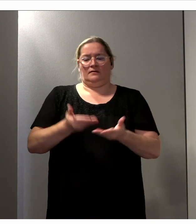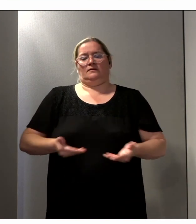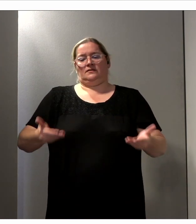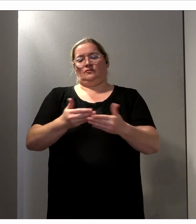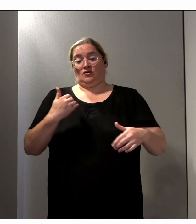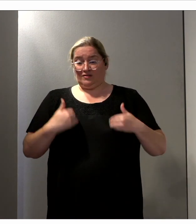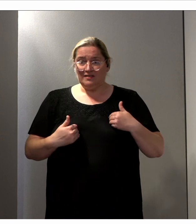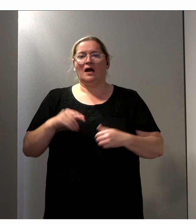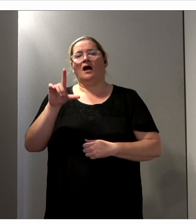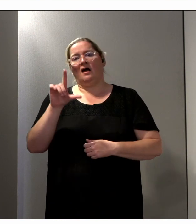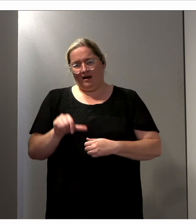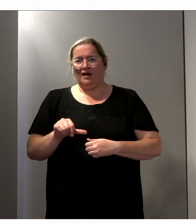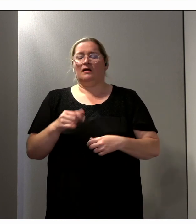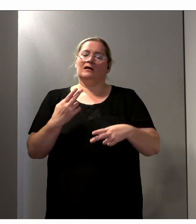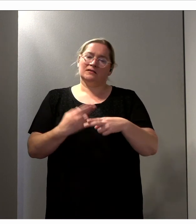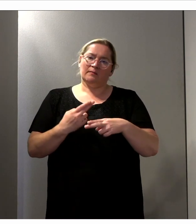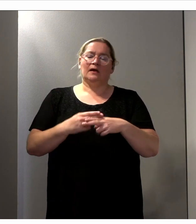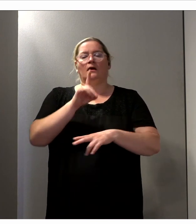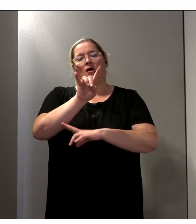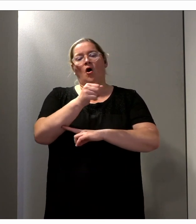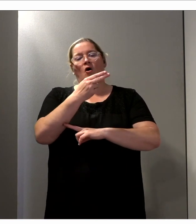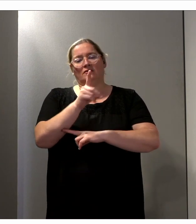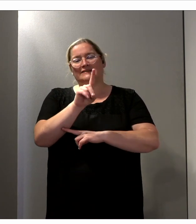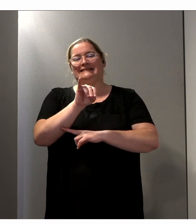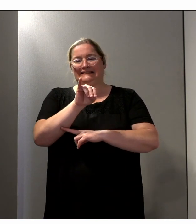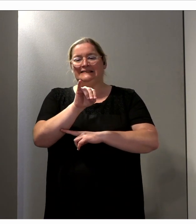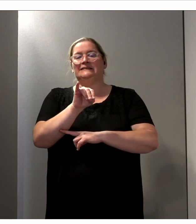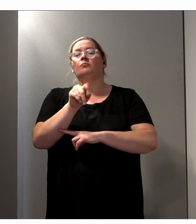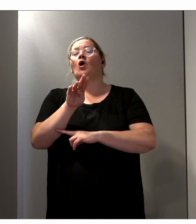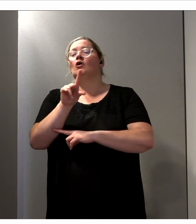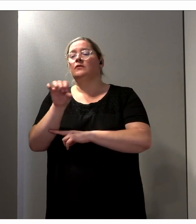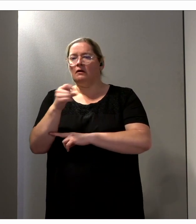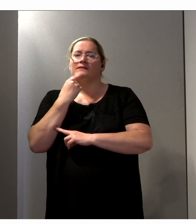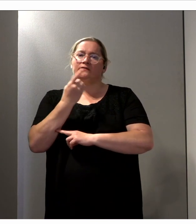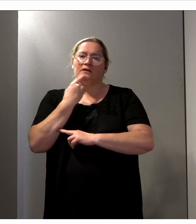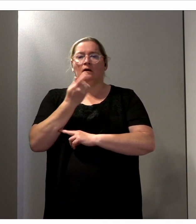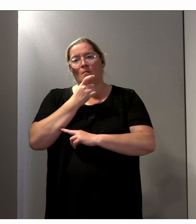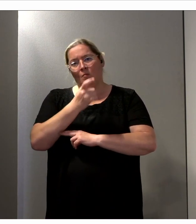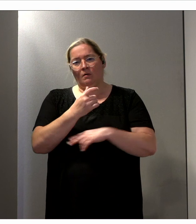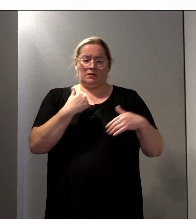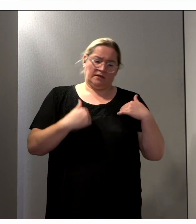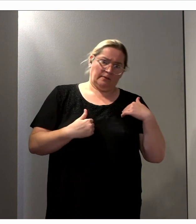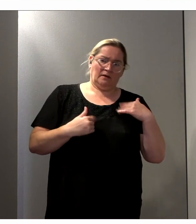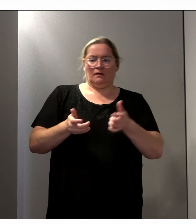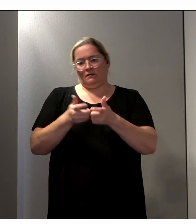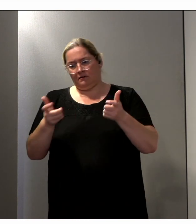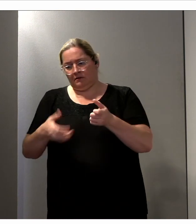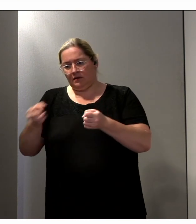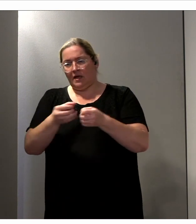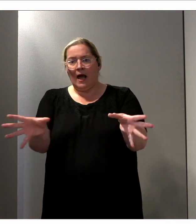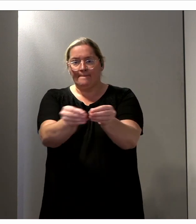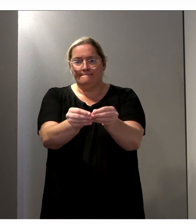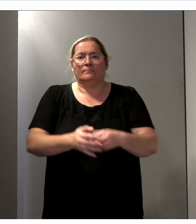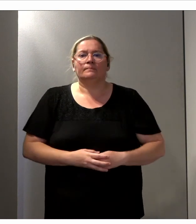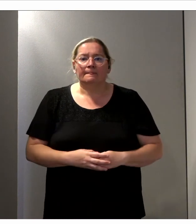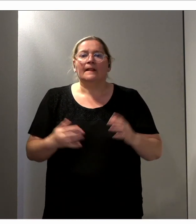la contraction de handicapé entrepreneur. Donc voilà, donc depuis 2017, nous avons présenté